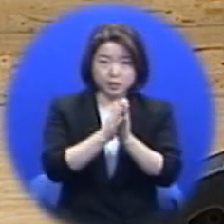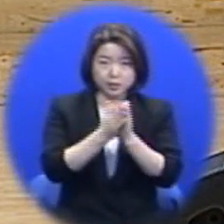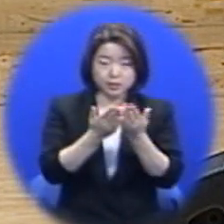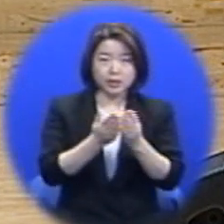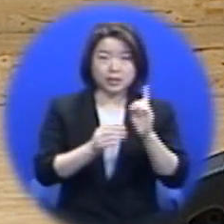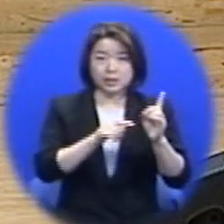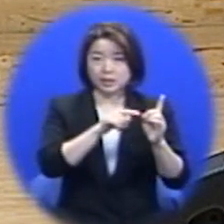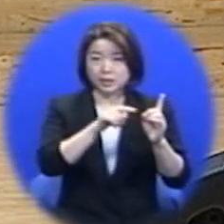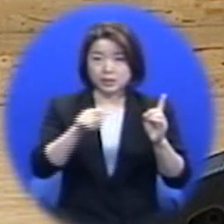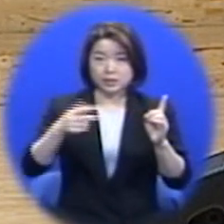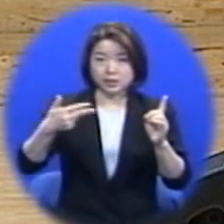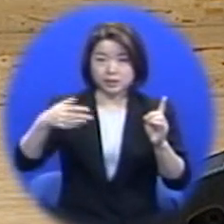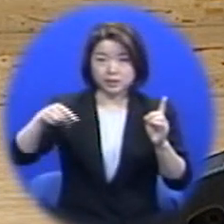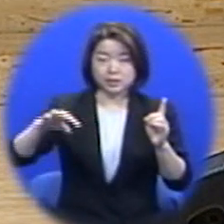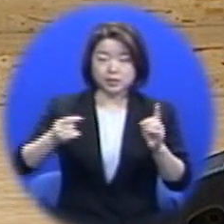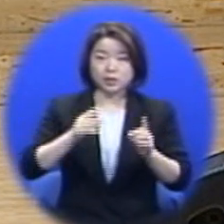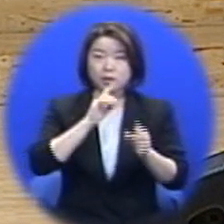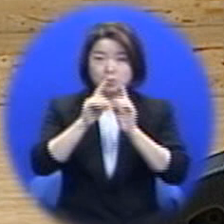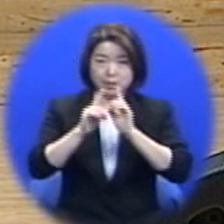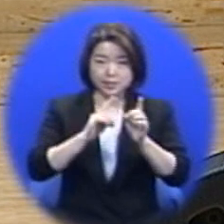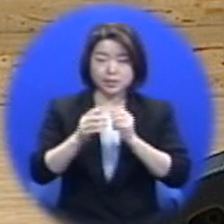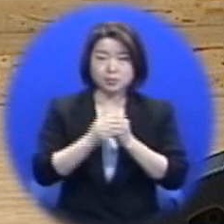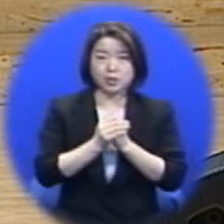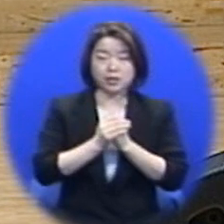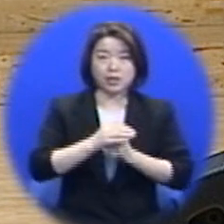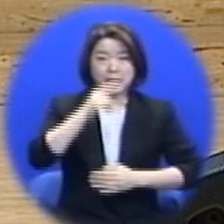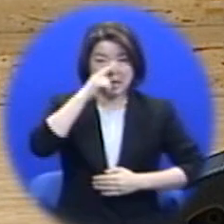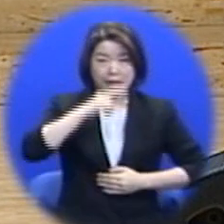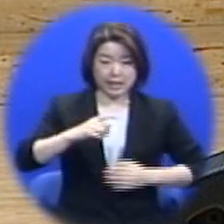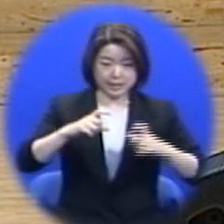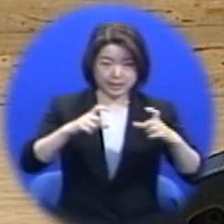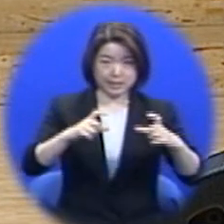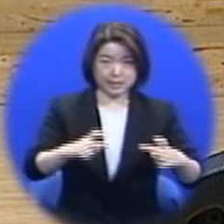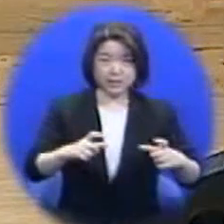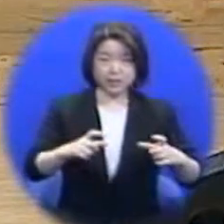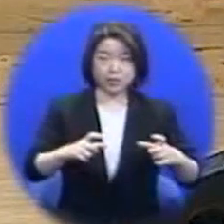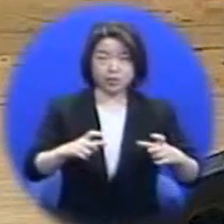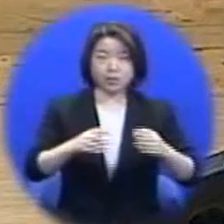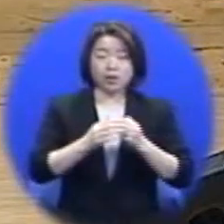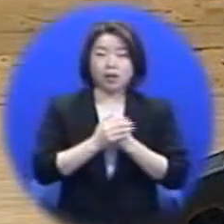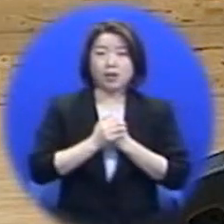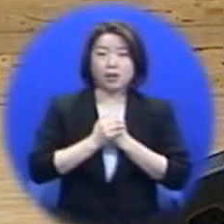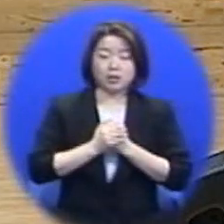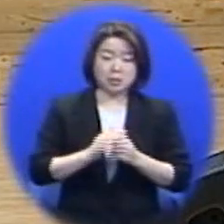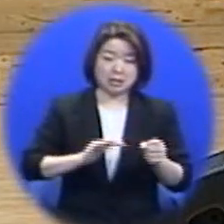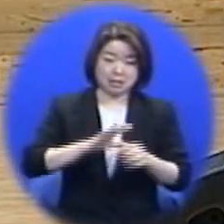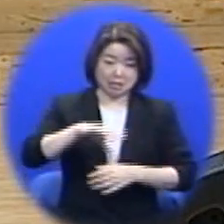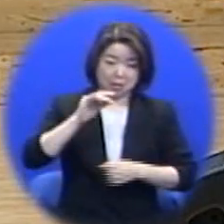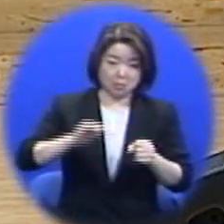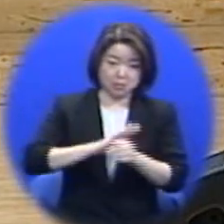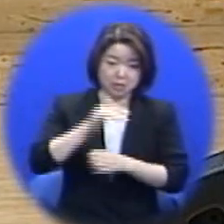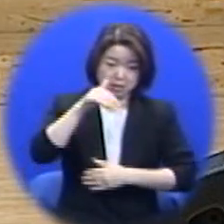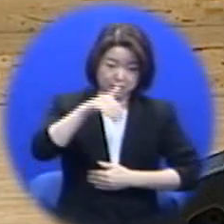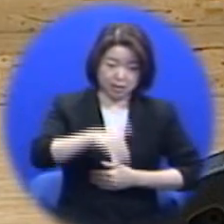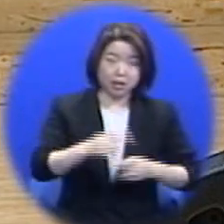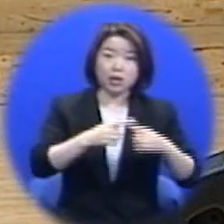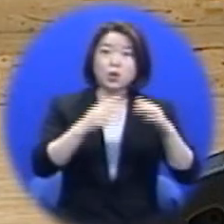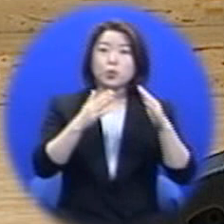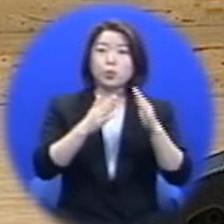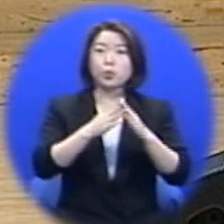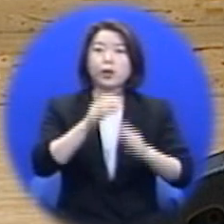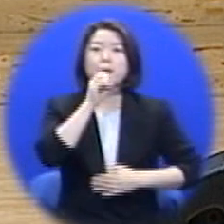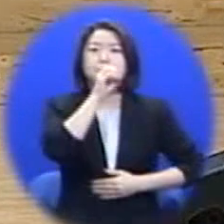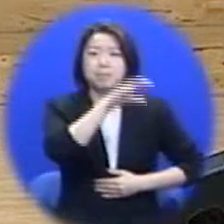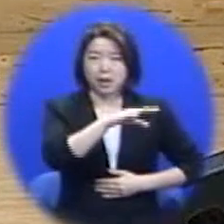말씀은 소아시아 지역에 있었던 에베소 교회에게 주님이 말씀하신 것입니다.